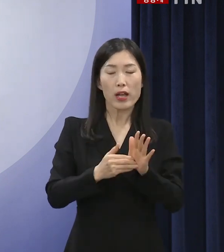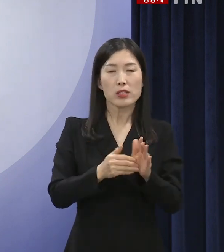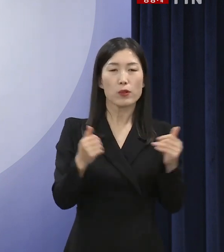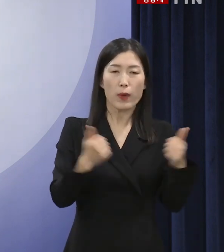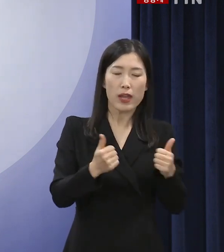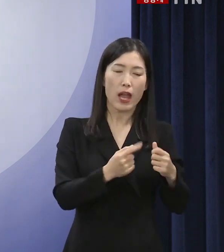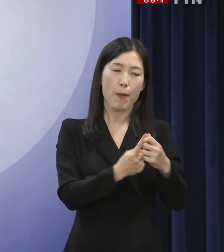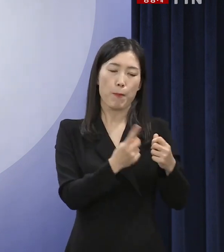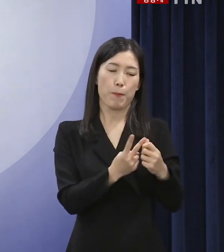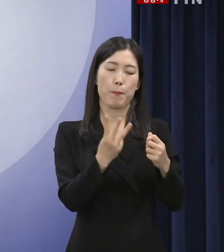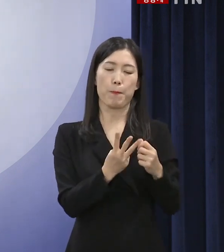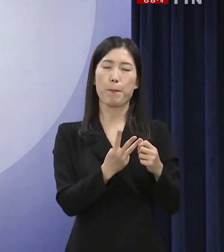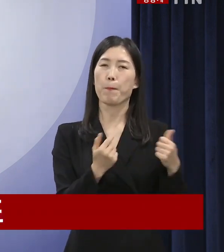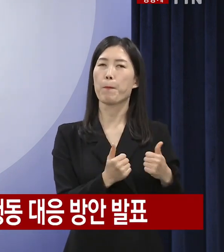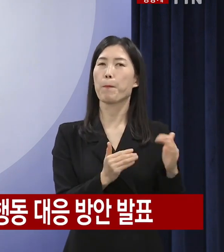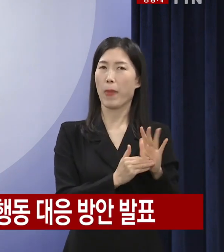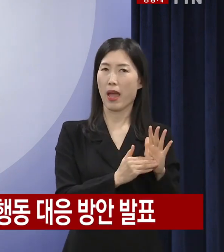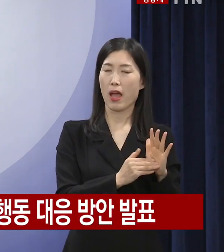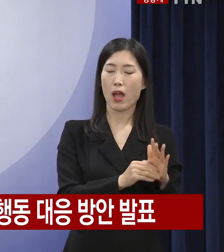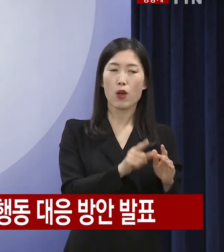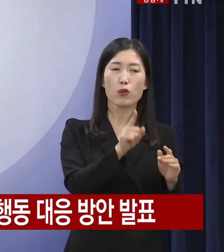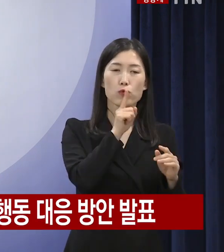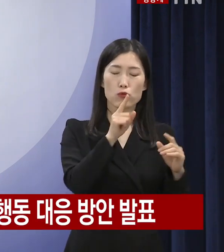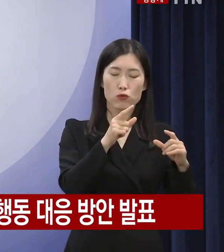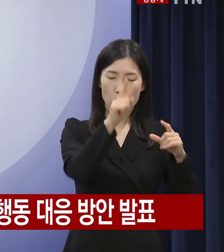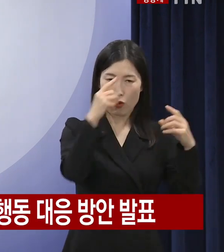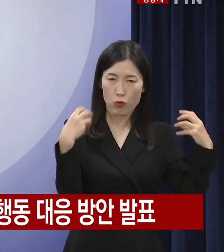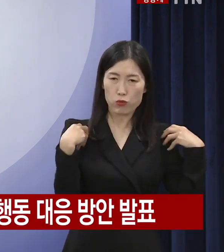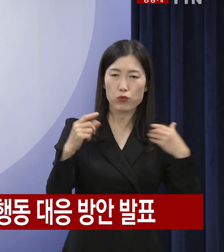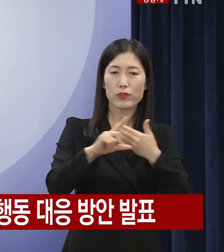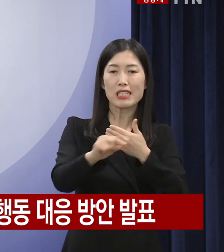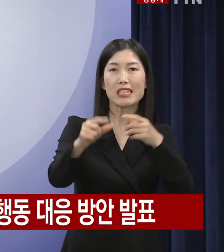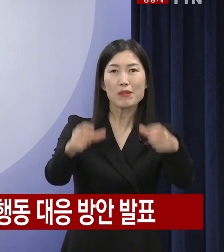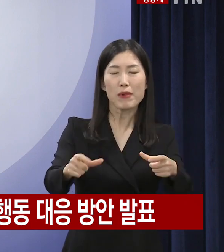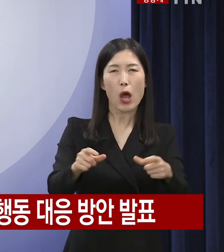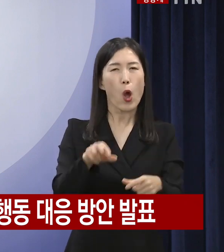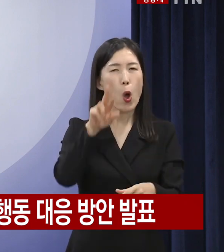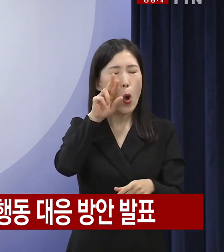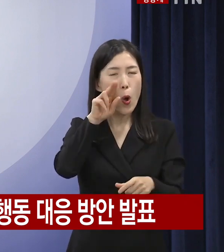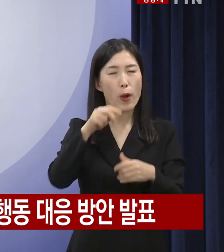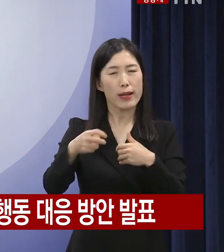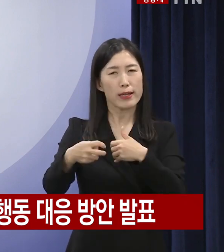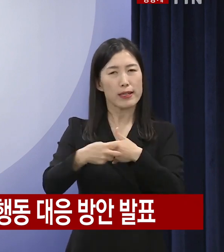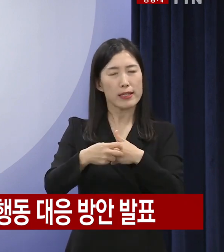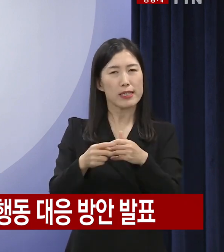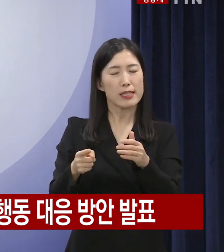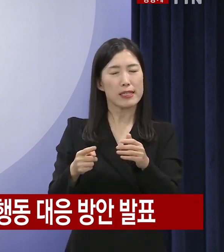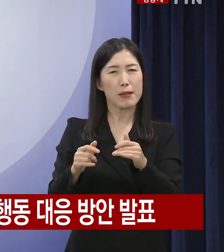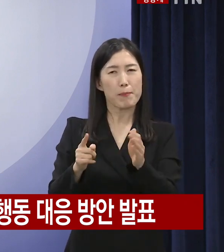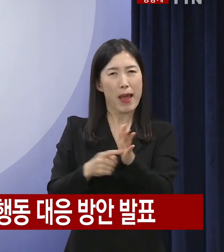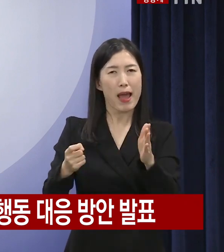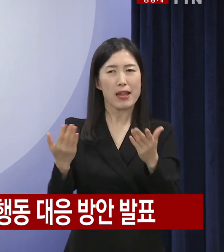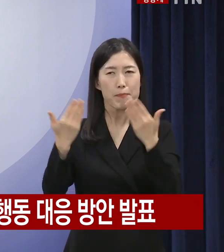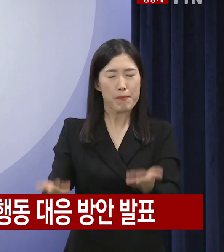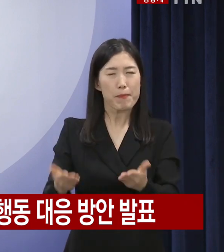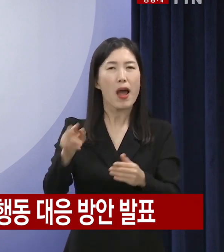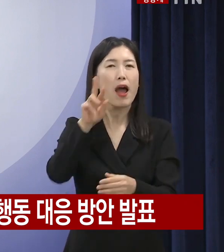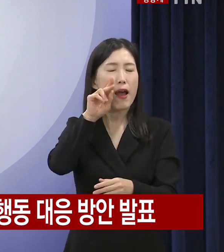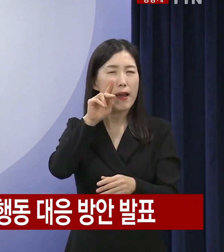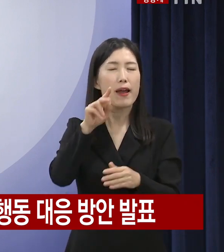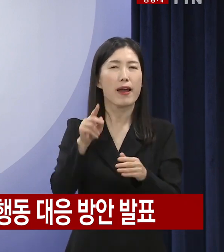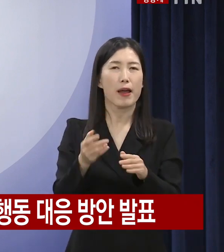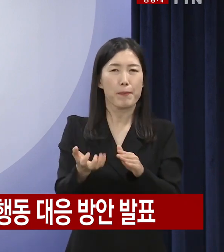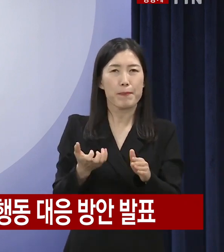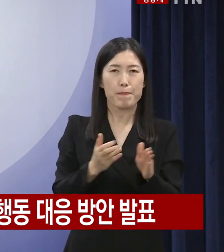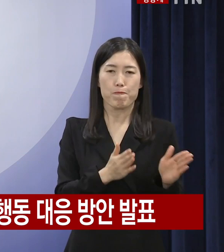중수본 회의를 진행했고 중앙과 지자체에 비상진료 대책 상황실을 설치해 의료 공백이